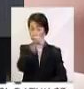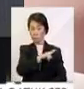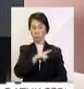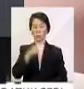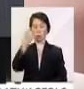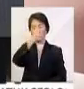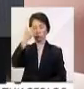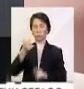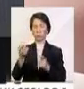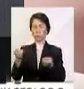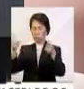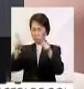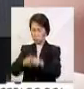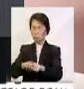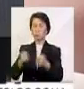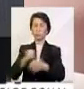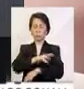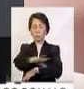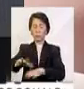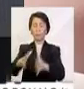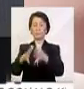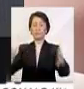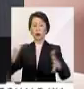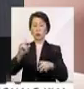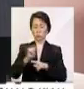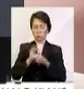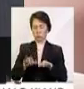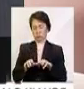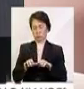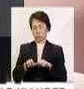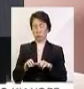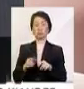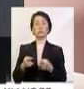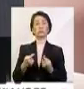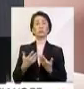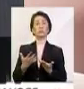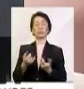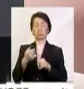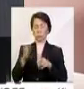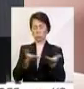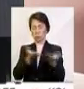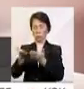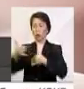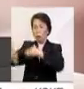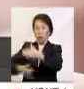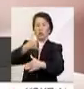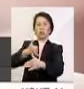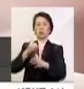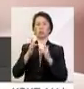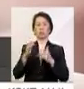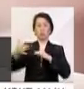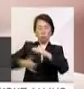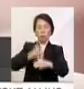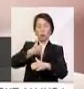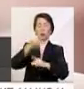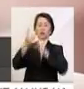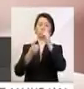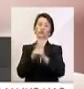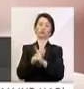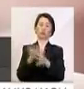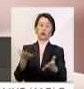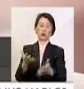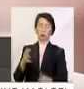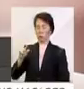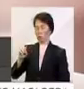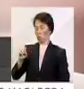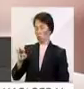Ini kerana insiden berkenaan memberi kesan besar kepada pengguna internet sekaligus membawa isu pencerobohan keselamatan cyber dunia.